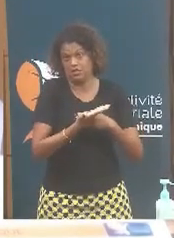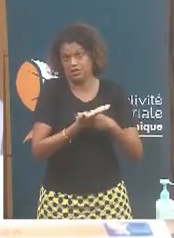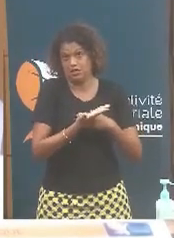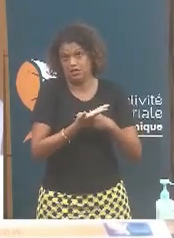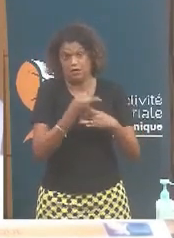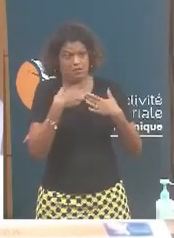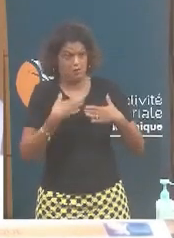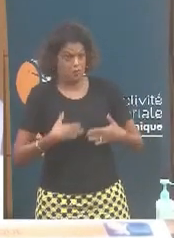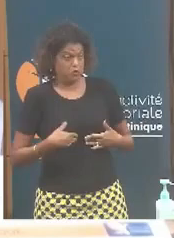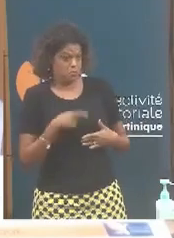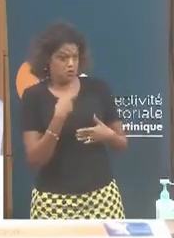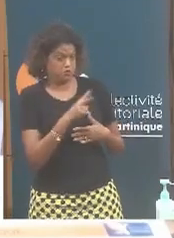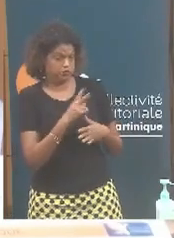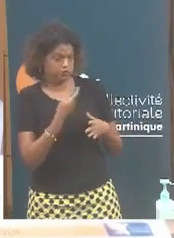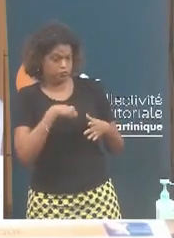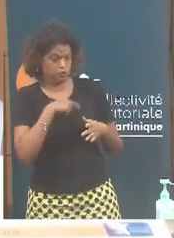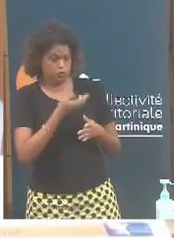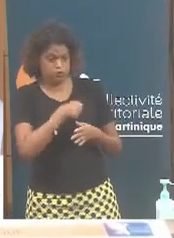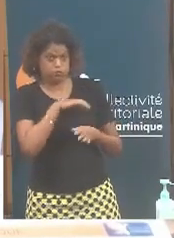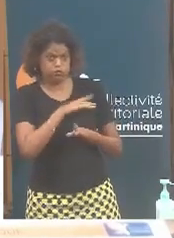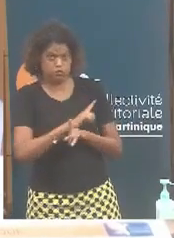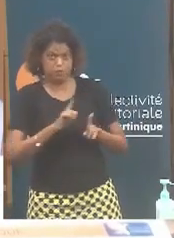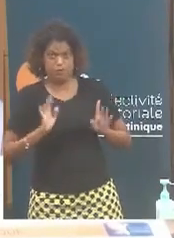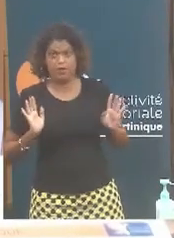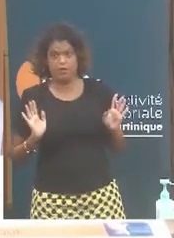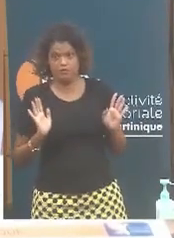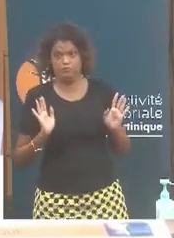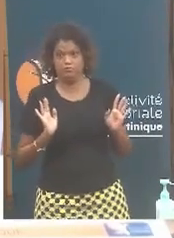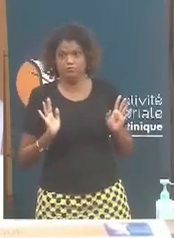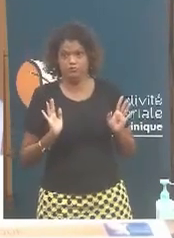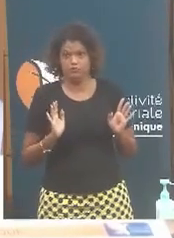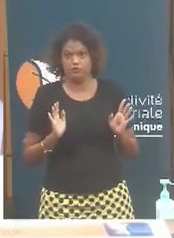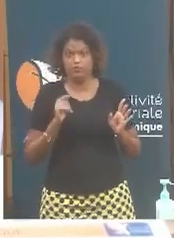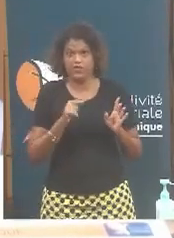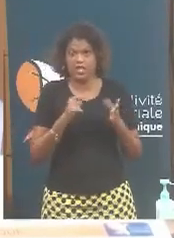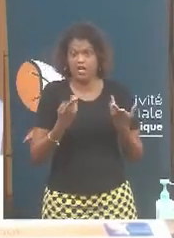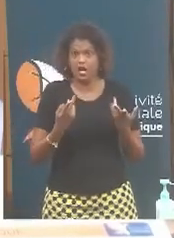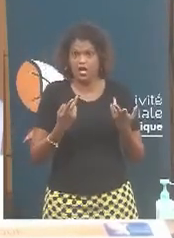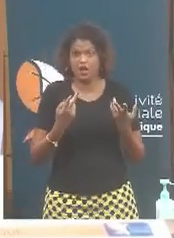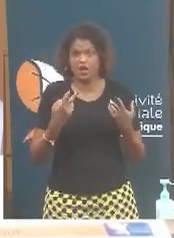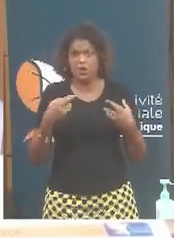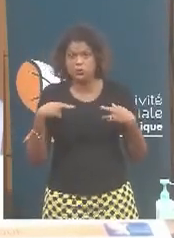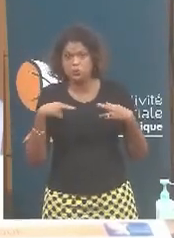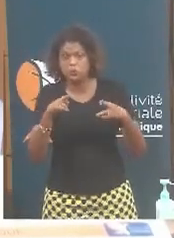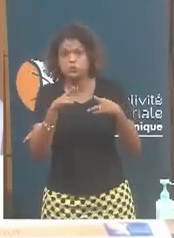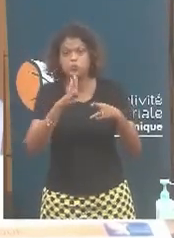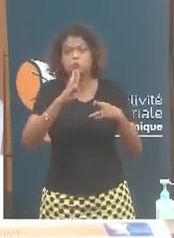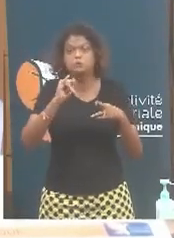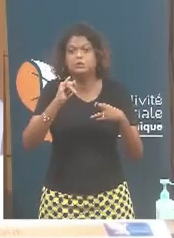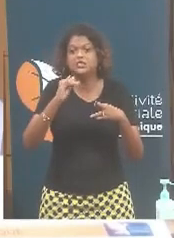comportement, de ce qui s'est passé sur la Bishop. Il y a des dettes qui ont été laissées,